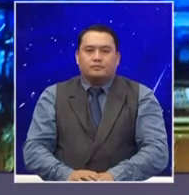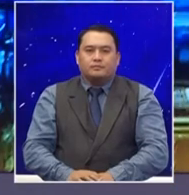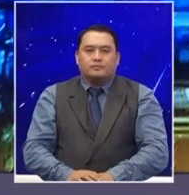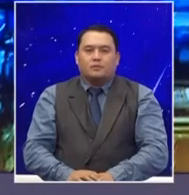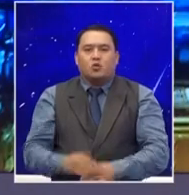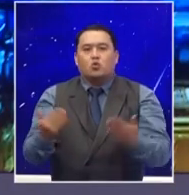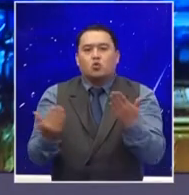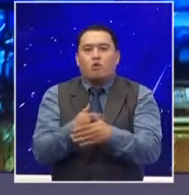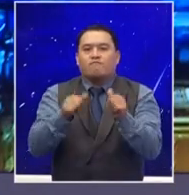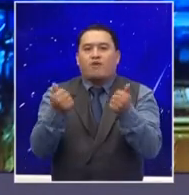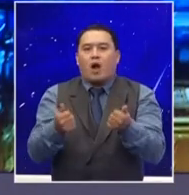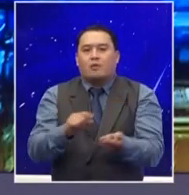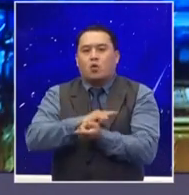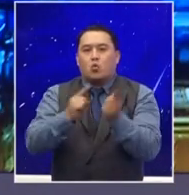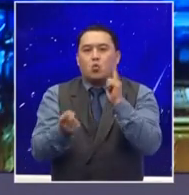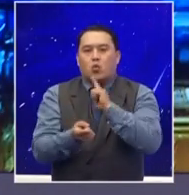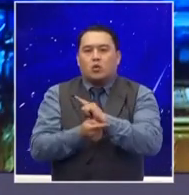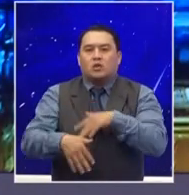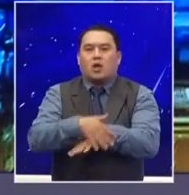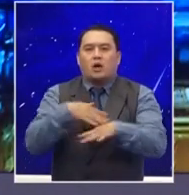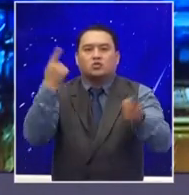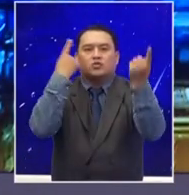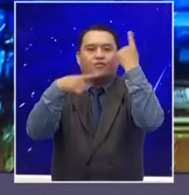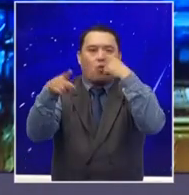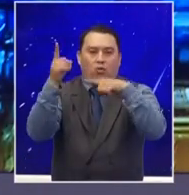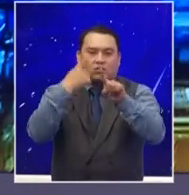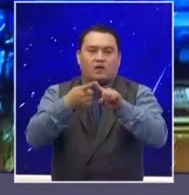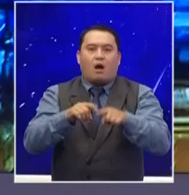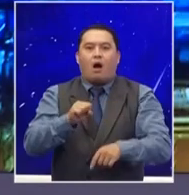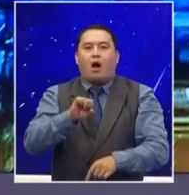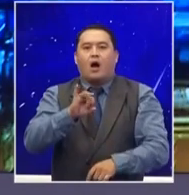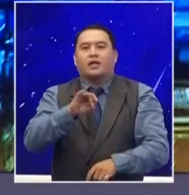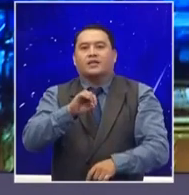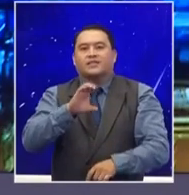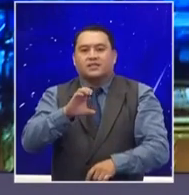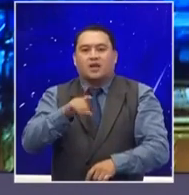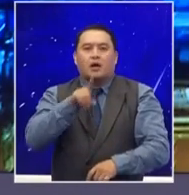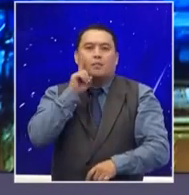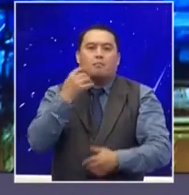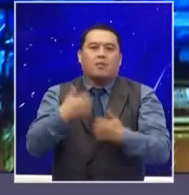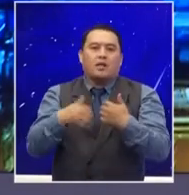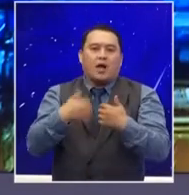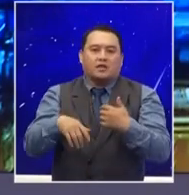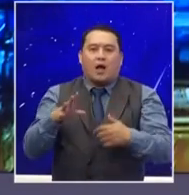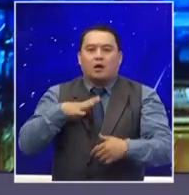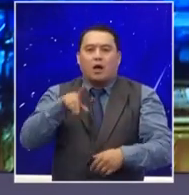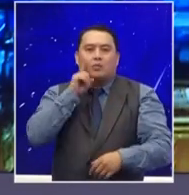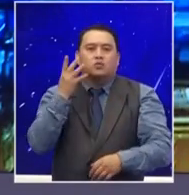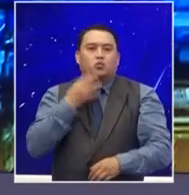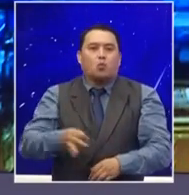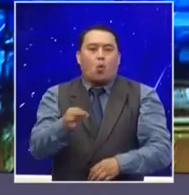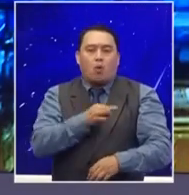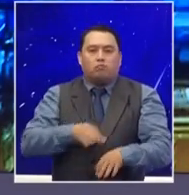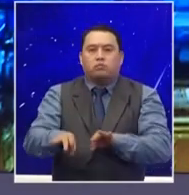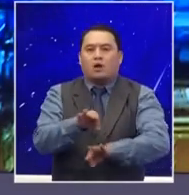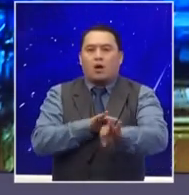В новый формат перешло и устное народное творчество. Онлайн-айтыс среди молодых музыкантов проходит в Алматинской